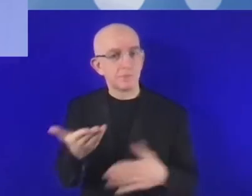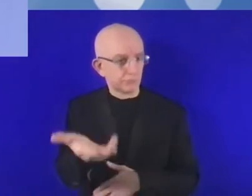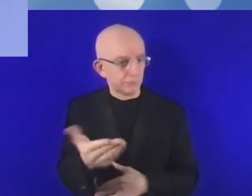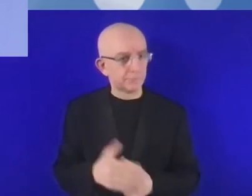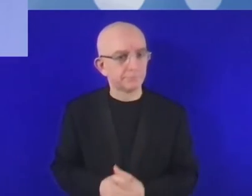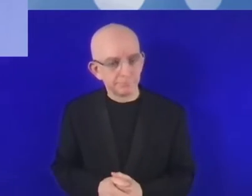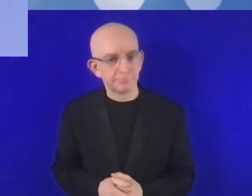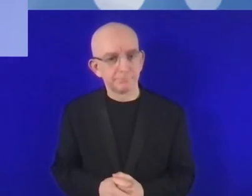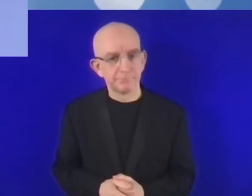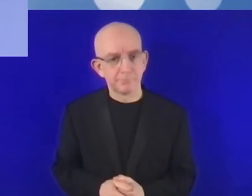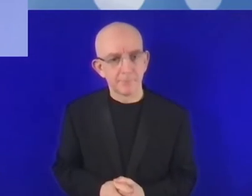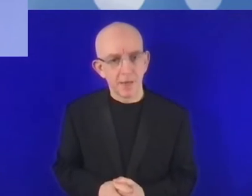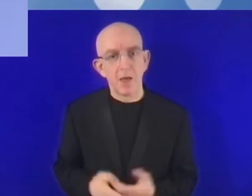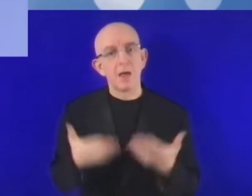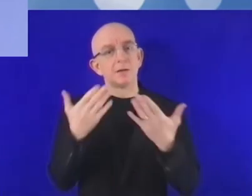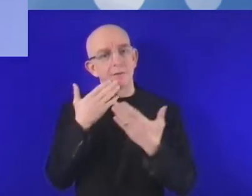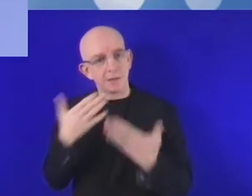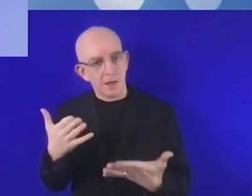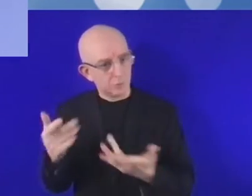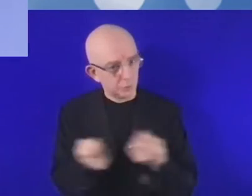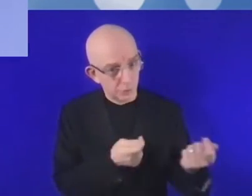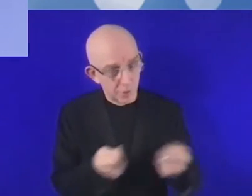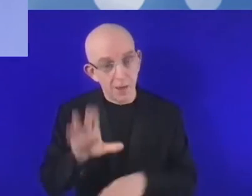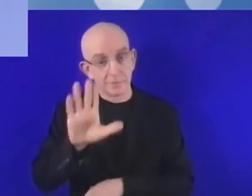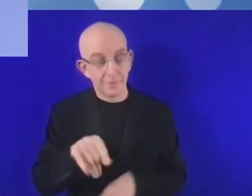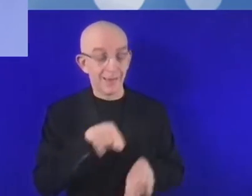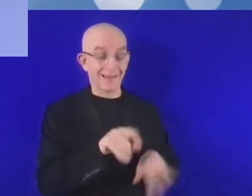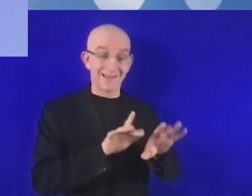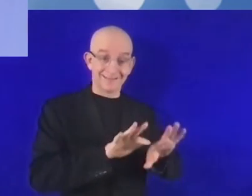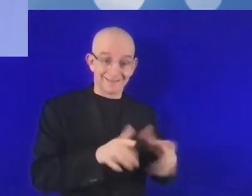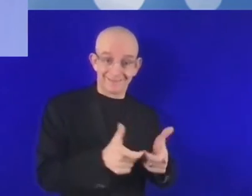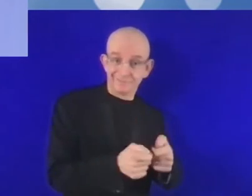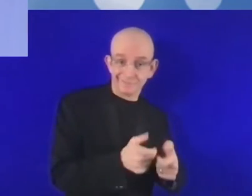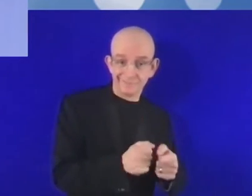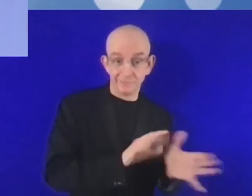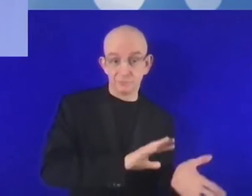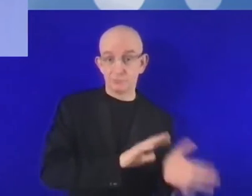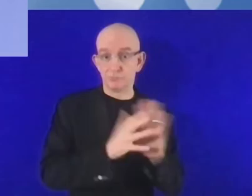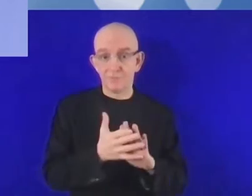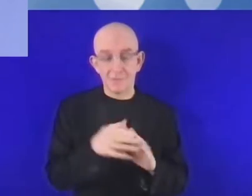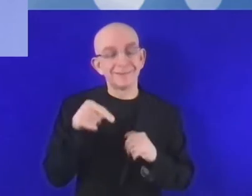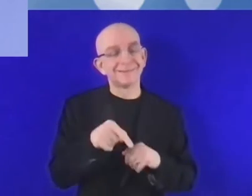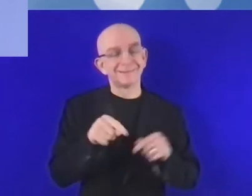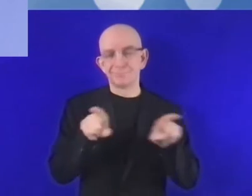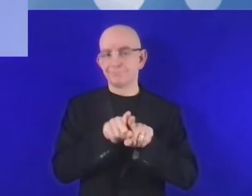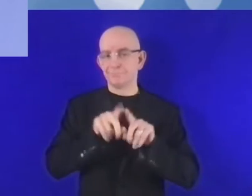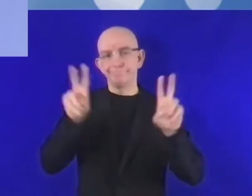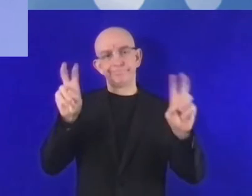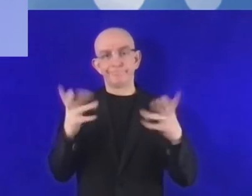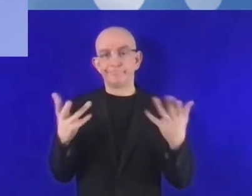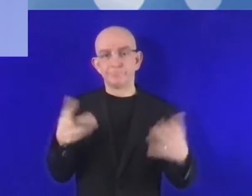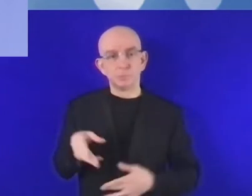цифровая трансформация – это особый путь. Это путешествие,